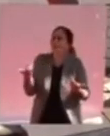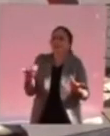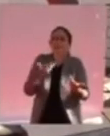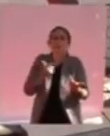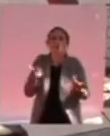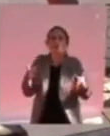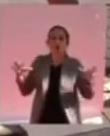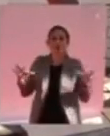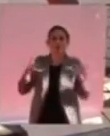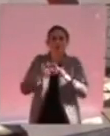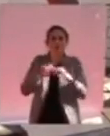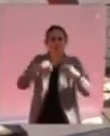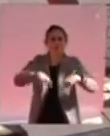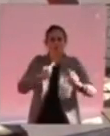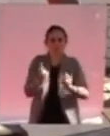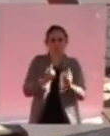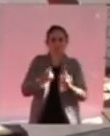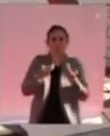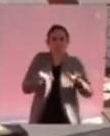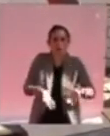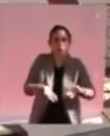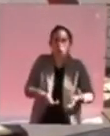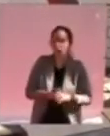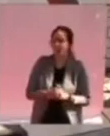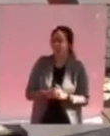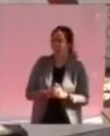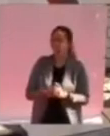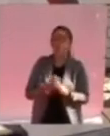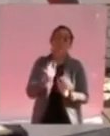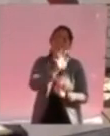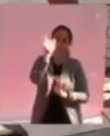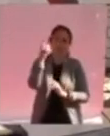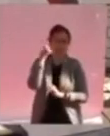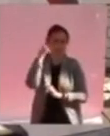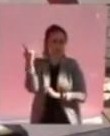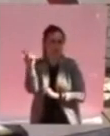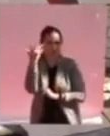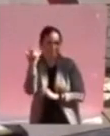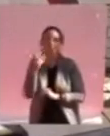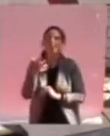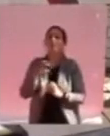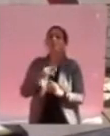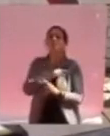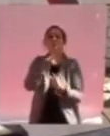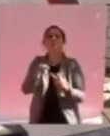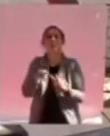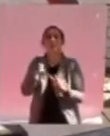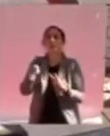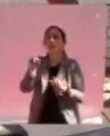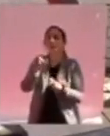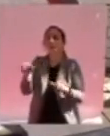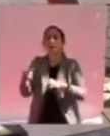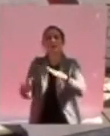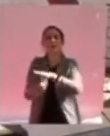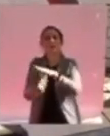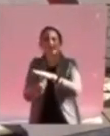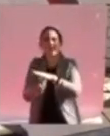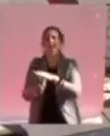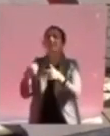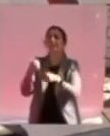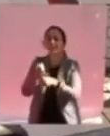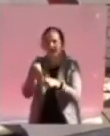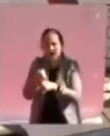dopo questa prima esempio un secondo è quello del personale che svolge funzioni sanitarie ma che oggi è